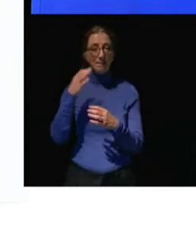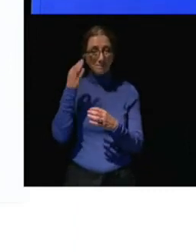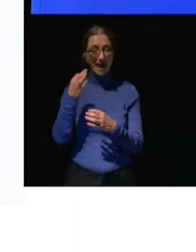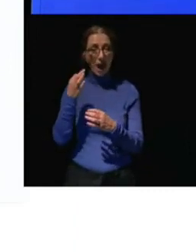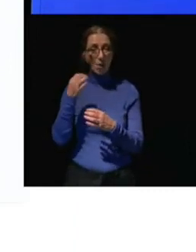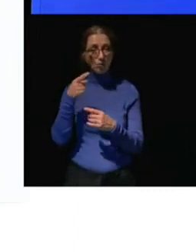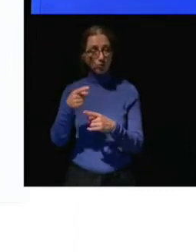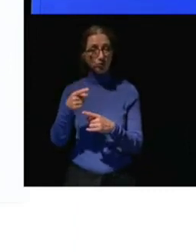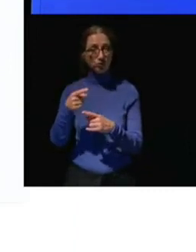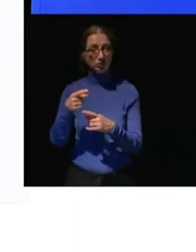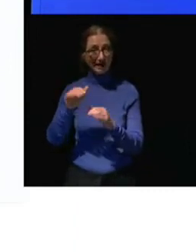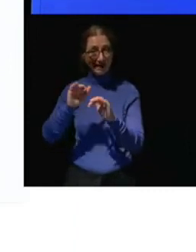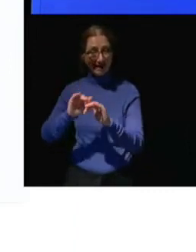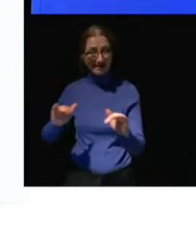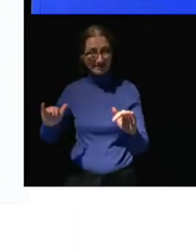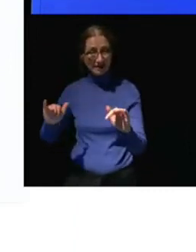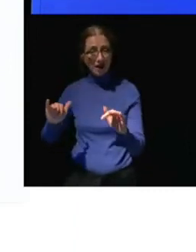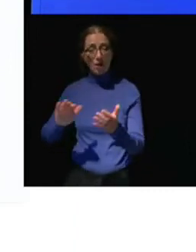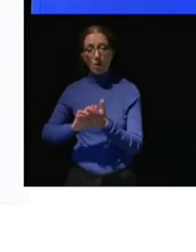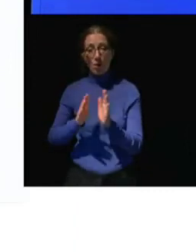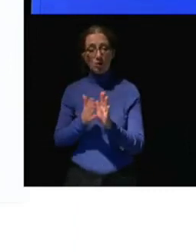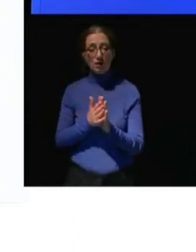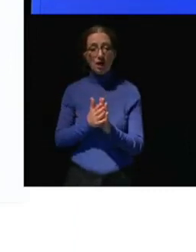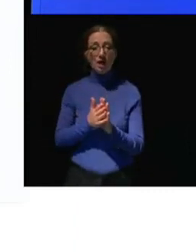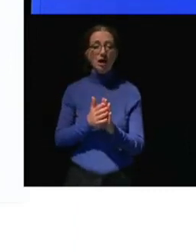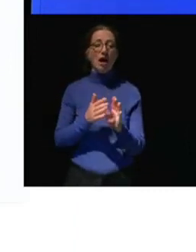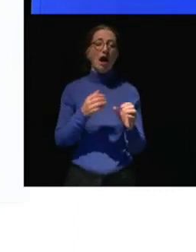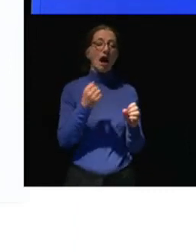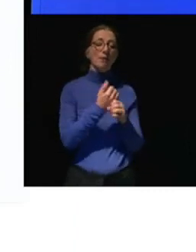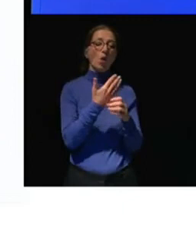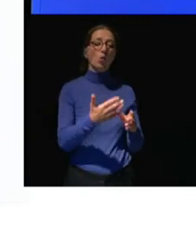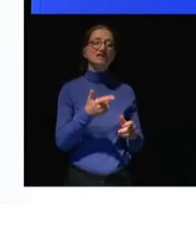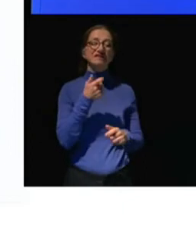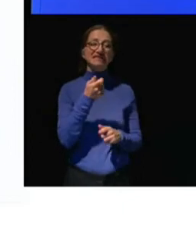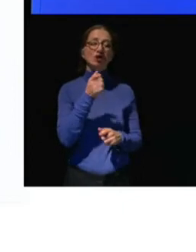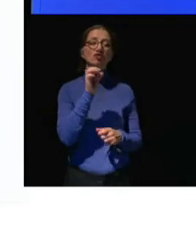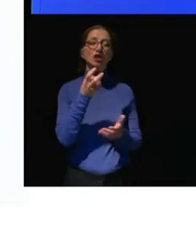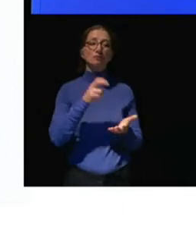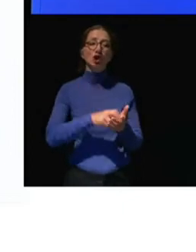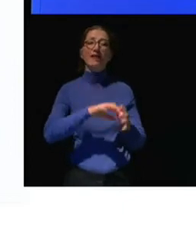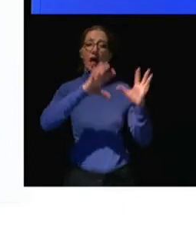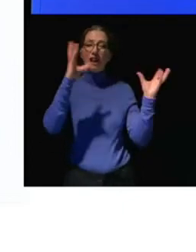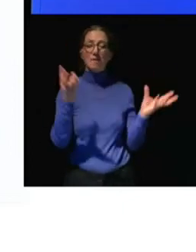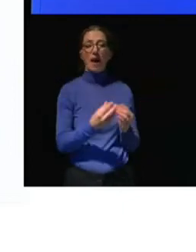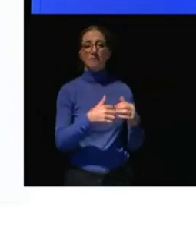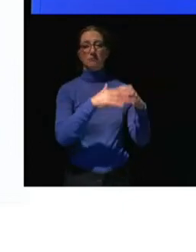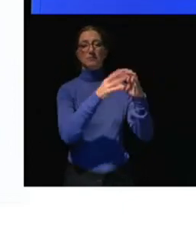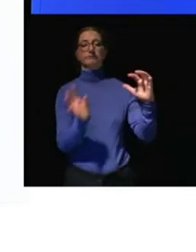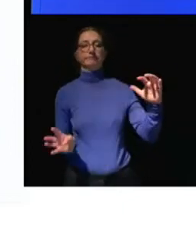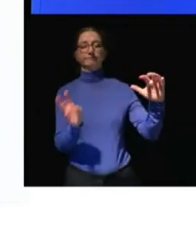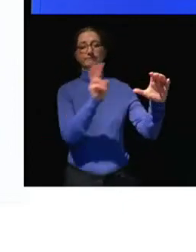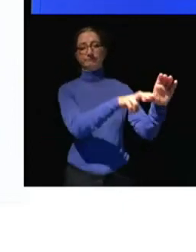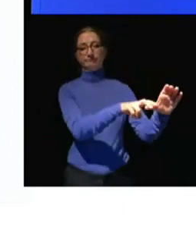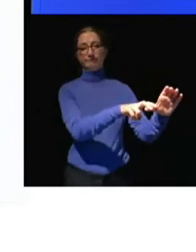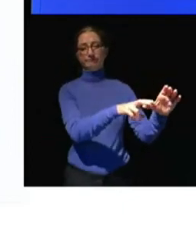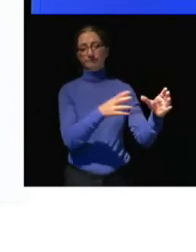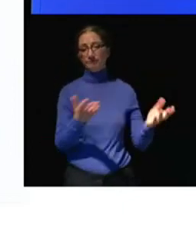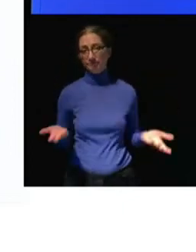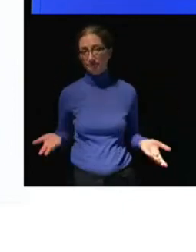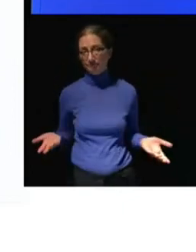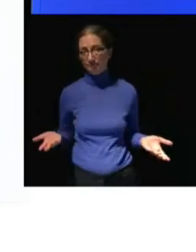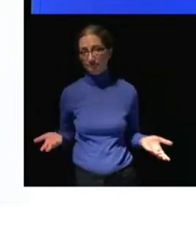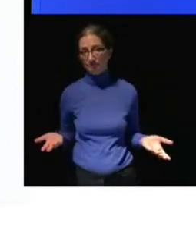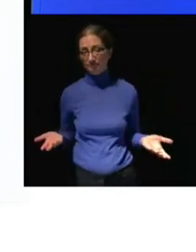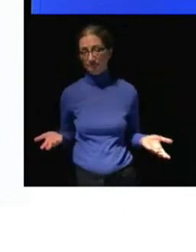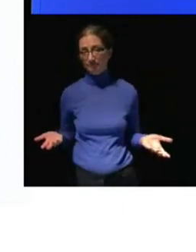deren Bedarfe in die Reform der aktuellen Arbeitslosenversicherung für Selbstständige allgemein integriert werden? Auch